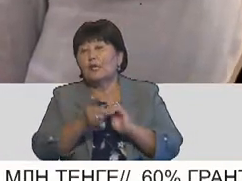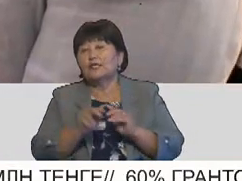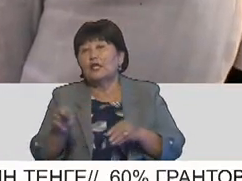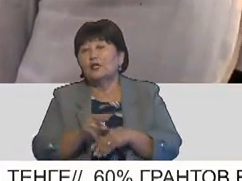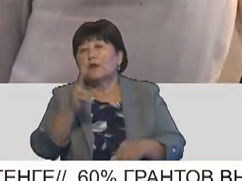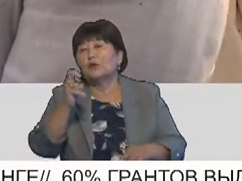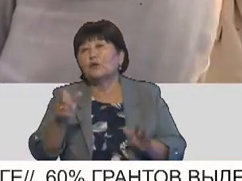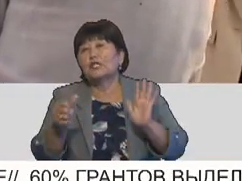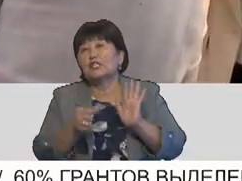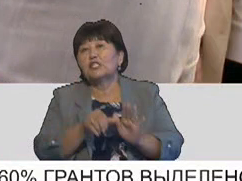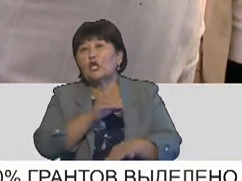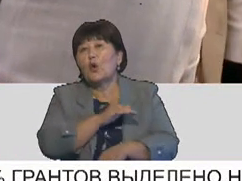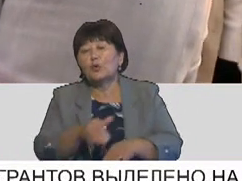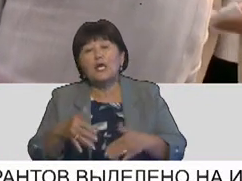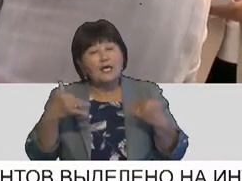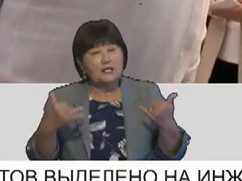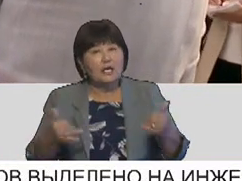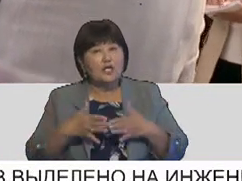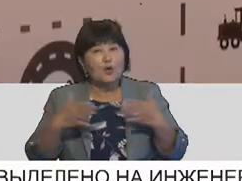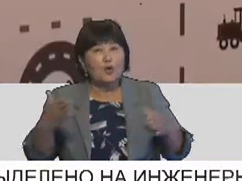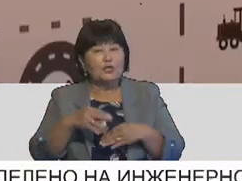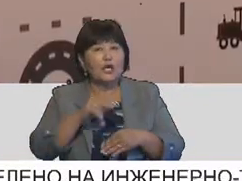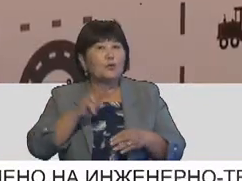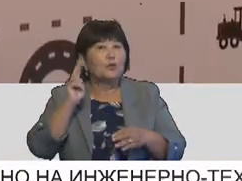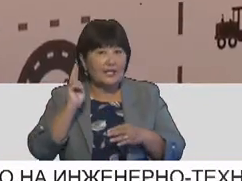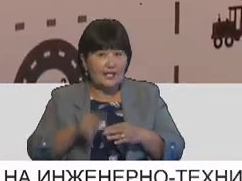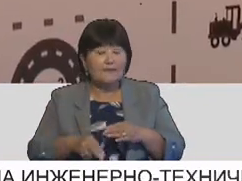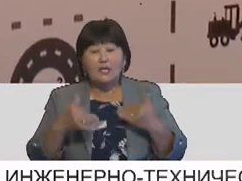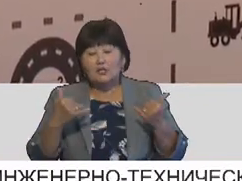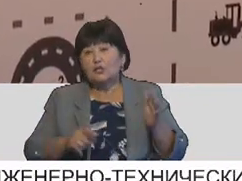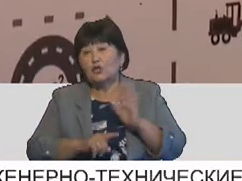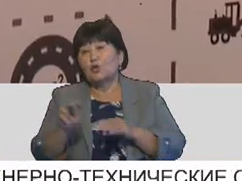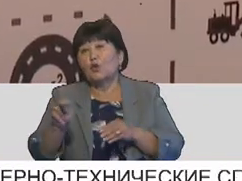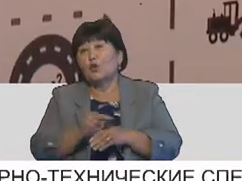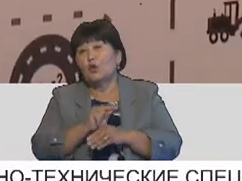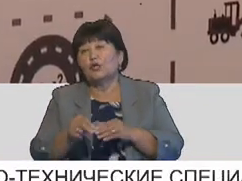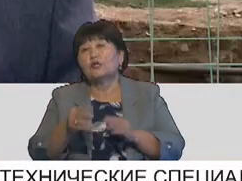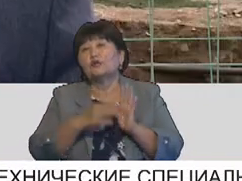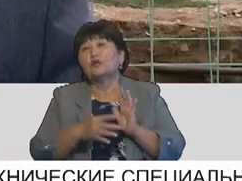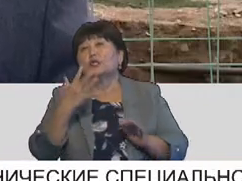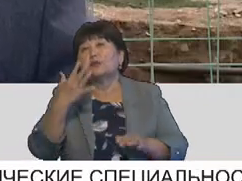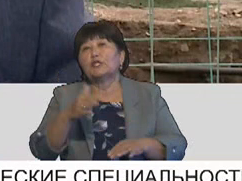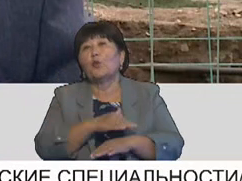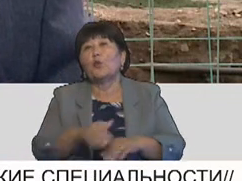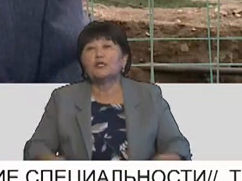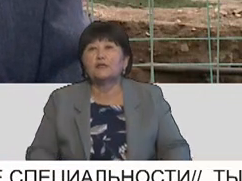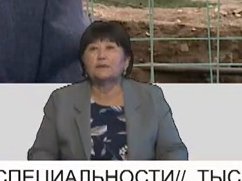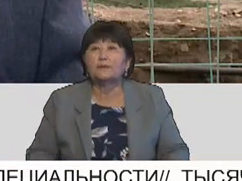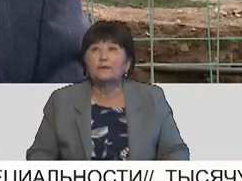26 улиц на сегодня большая часть работ завершена сейчас идёт ремонт 95 улиц